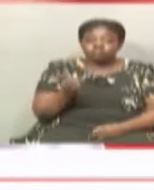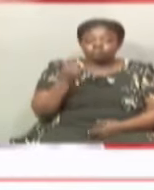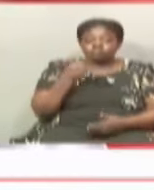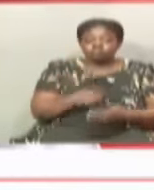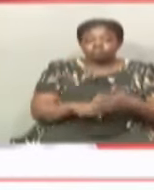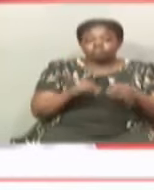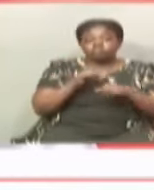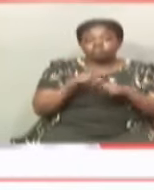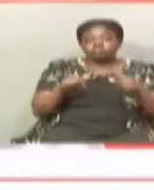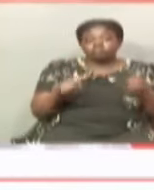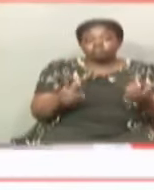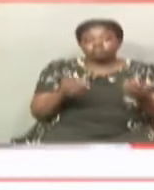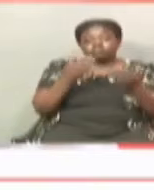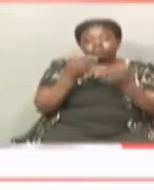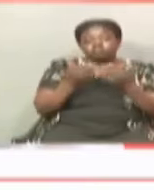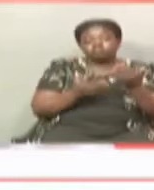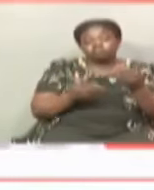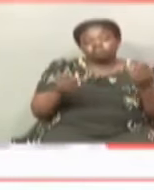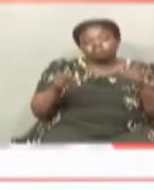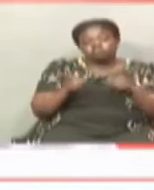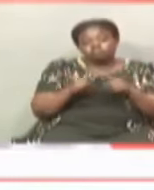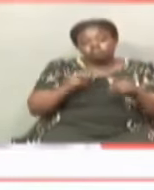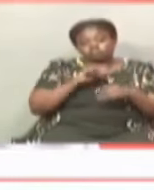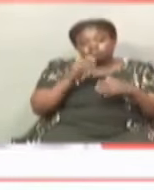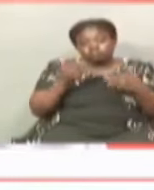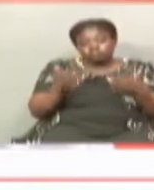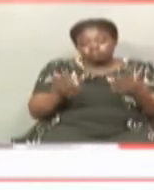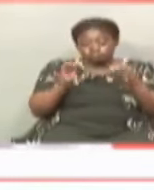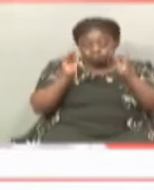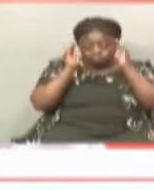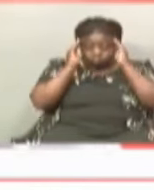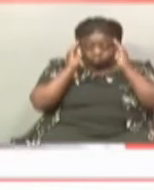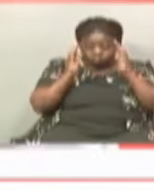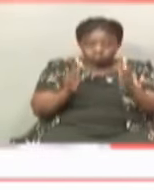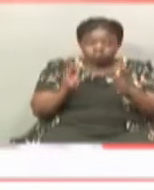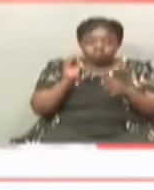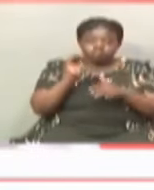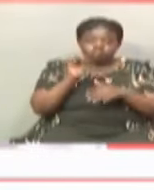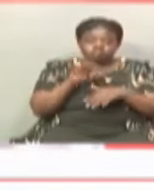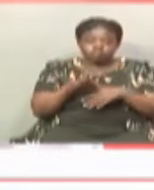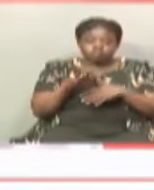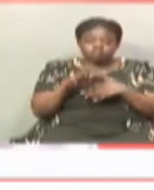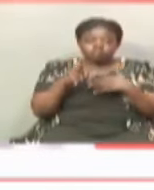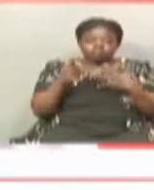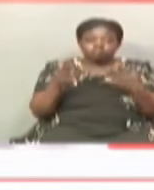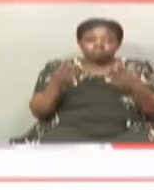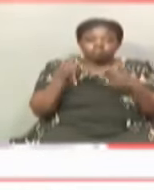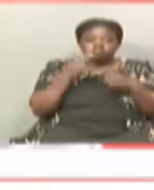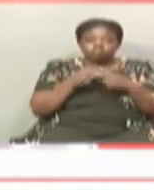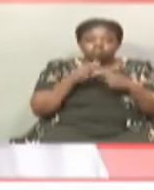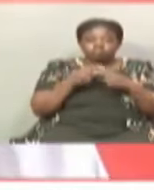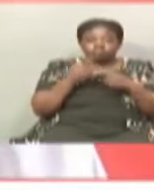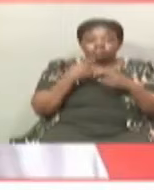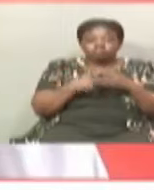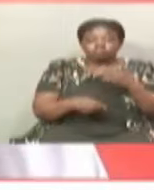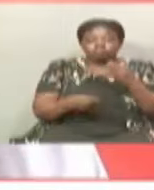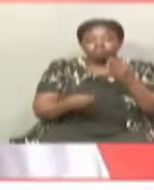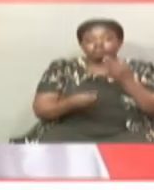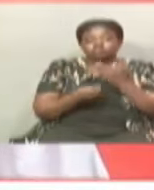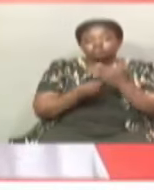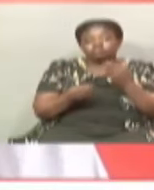n'ebikikwatako byonna ng'ebitooke na biki naye nga ffe tujja kwesiba nnyo ku kibayita value